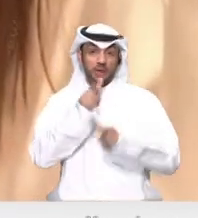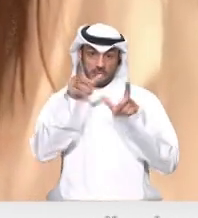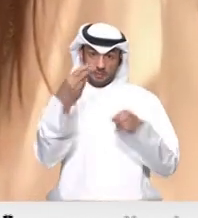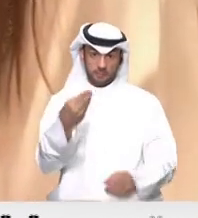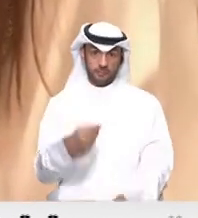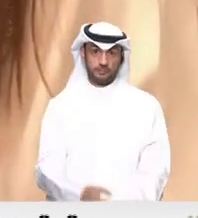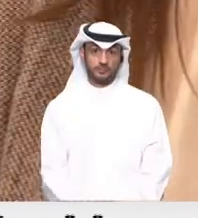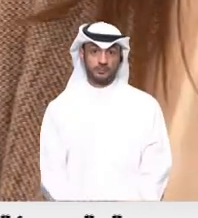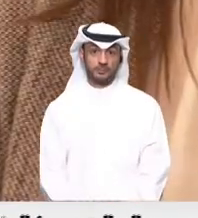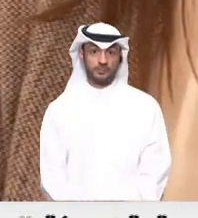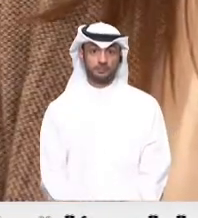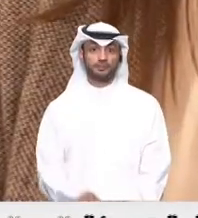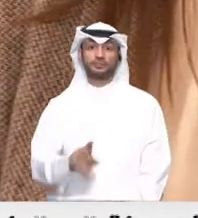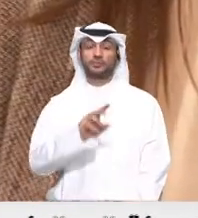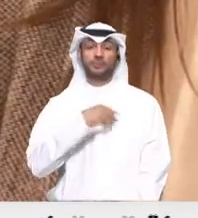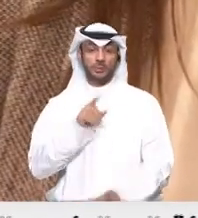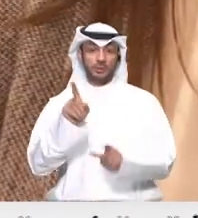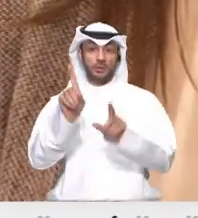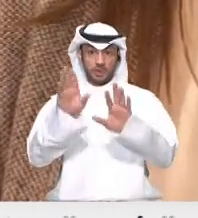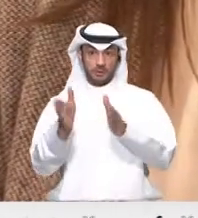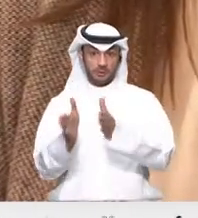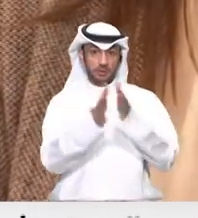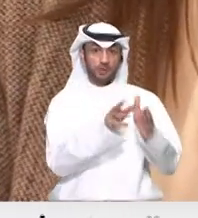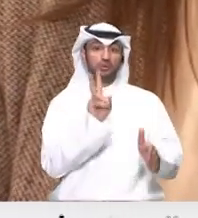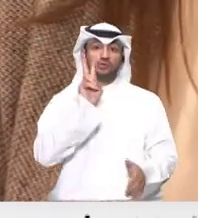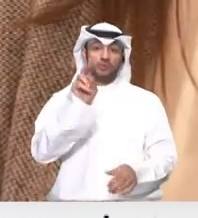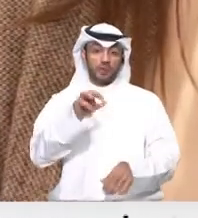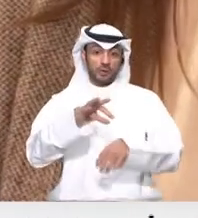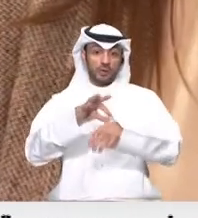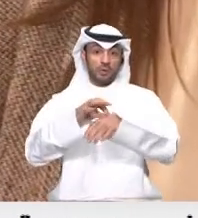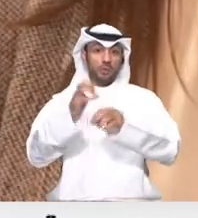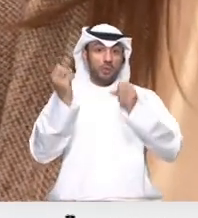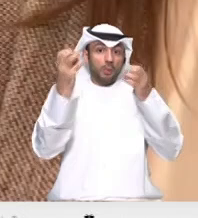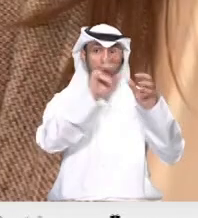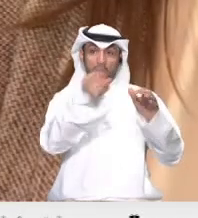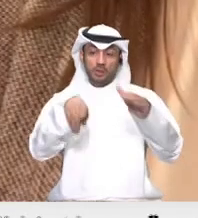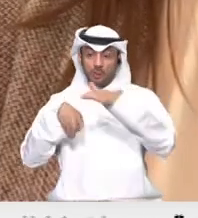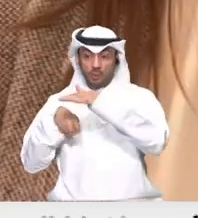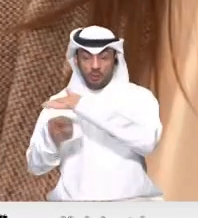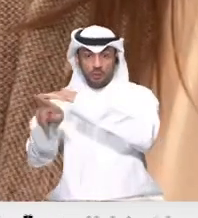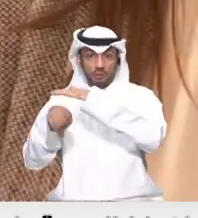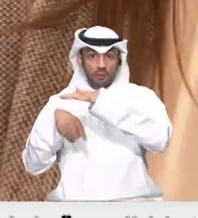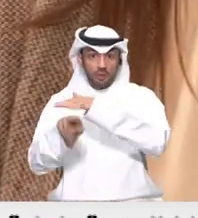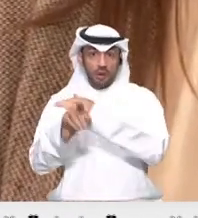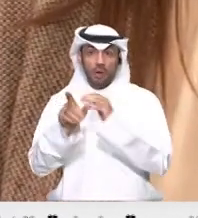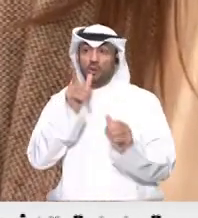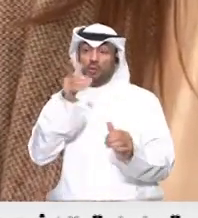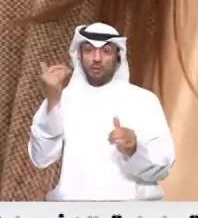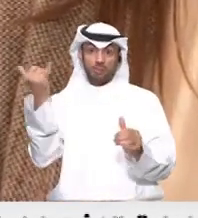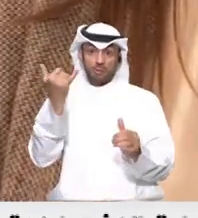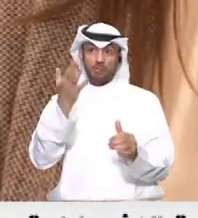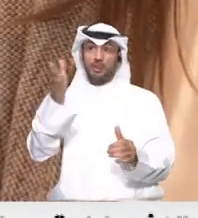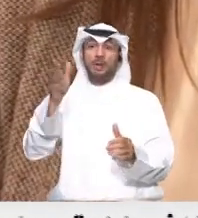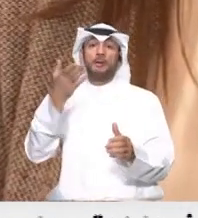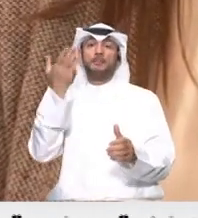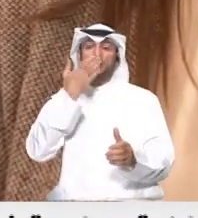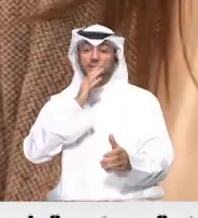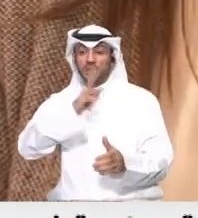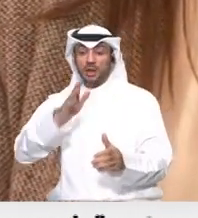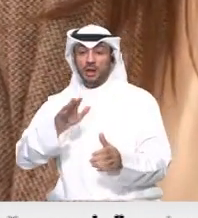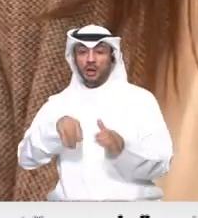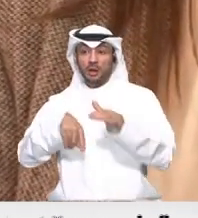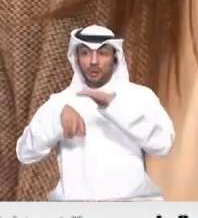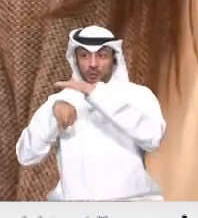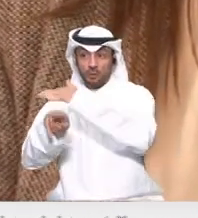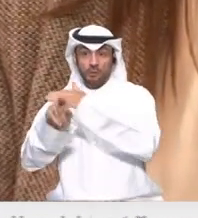عن وضع الفارين من جحيم العدوان في الجنوب، وأيضا هل باتت مراكز الإيواء مهيئة لاستقبال هذا العدد الكبير